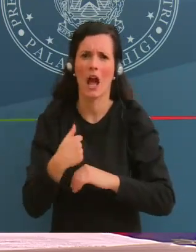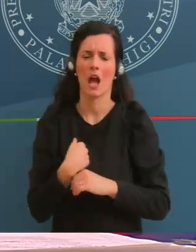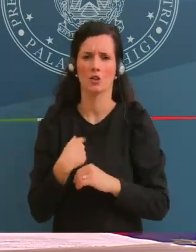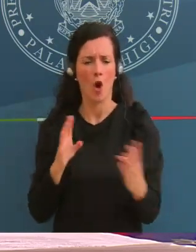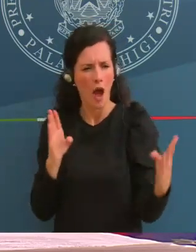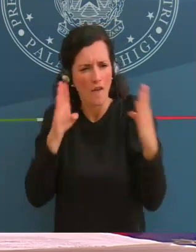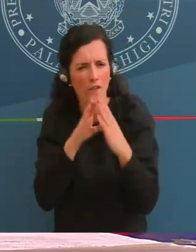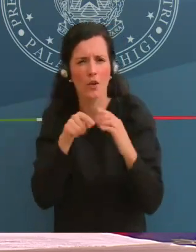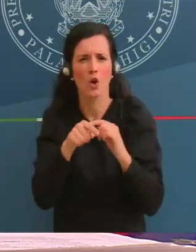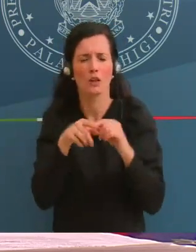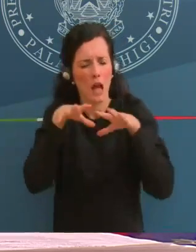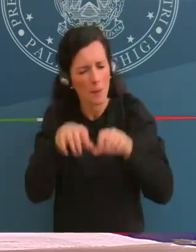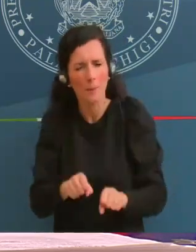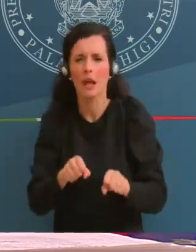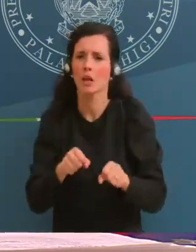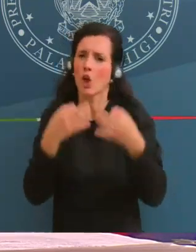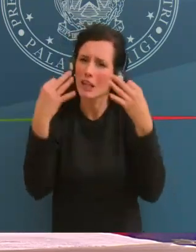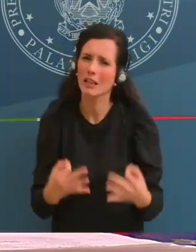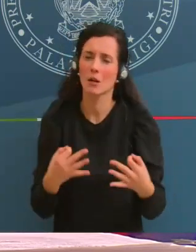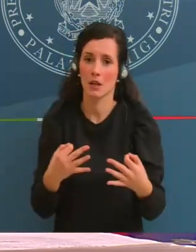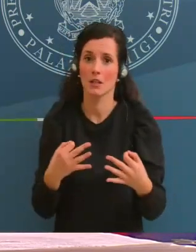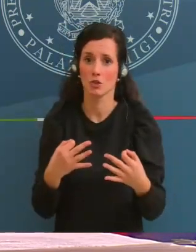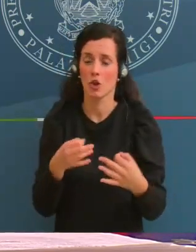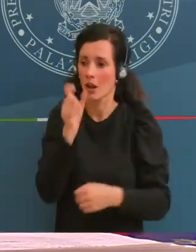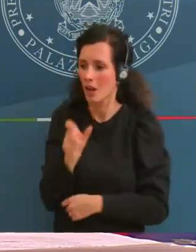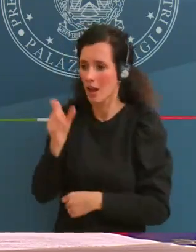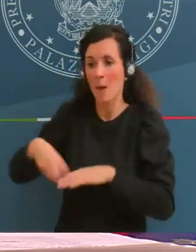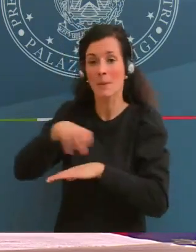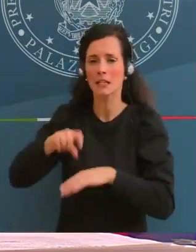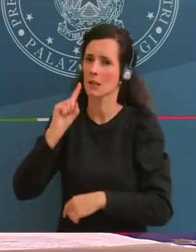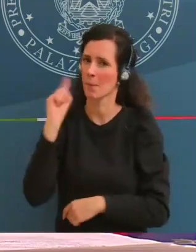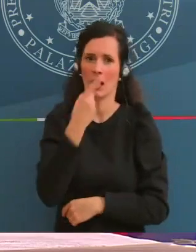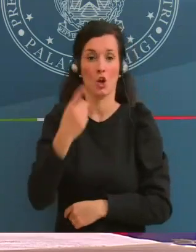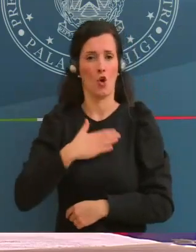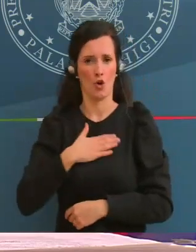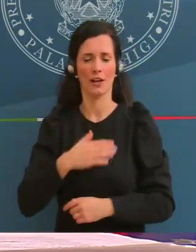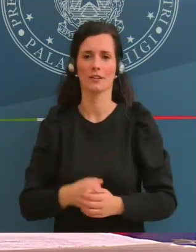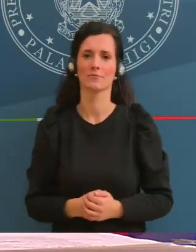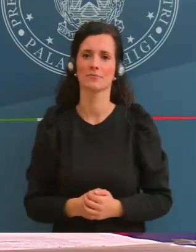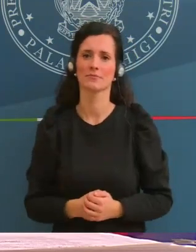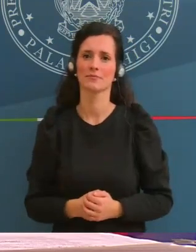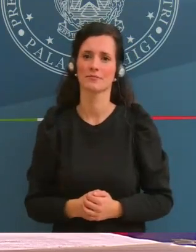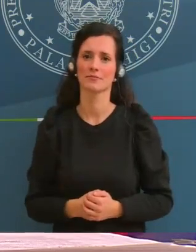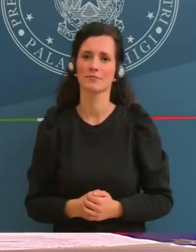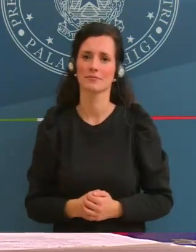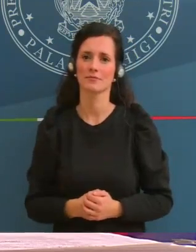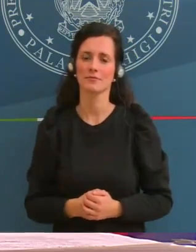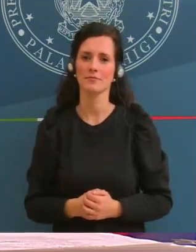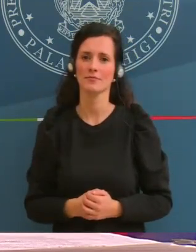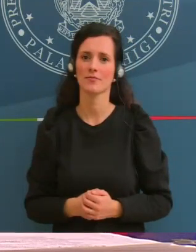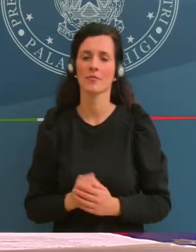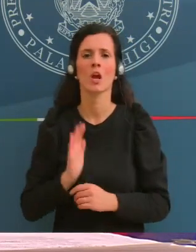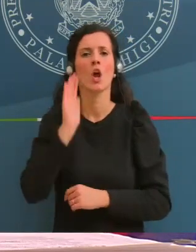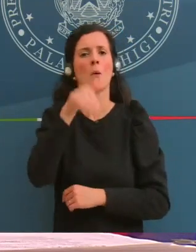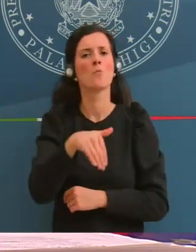monte dei paschi unicredit quindi ci sono delle iniziative ad esso ragioniamo anche con una logica di mercato che vadano avanti